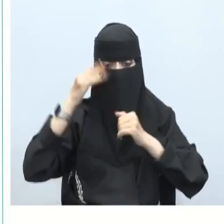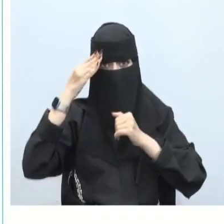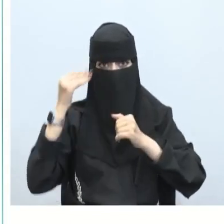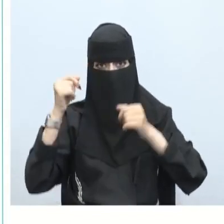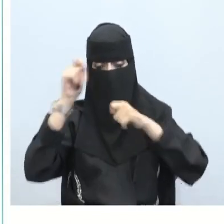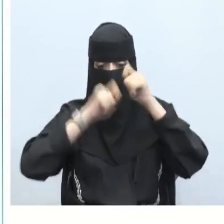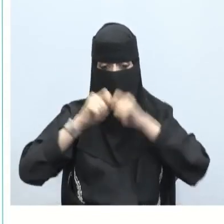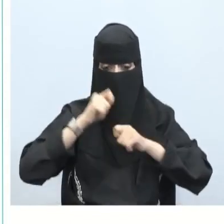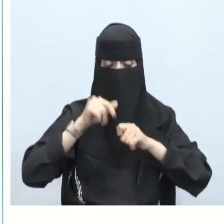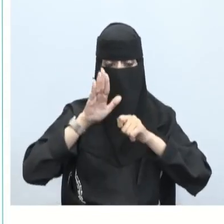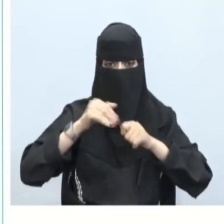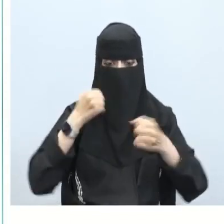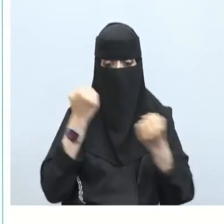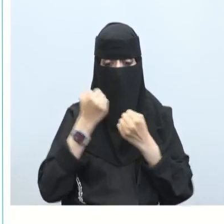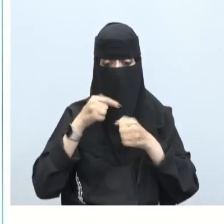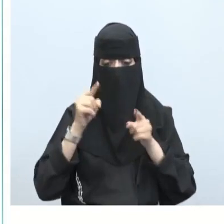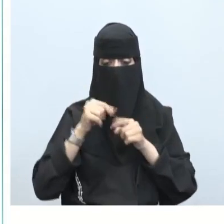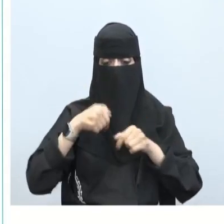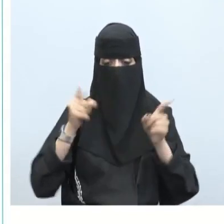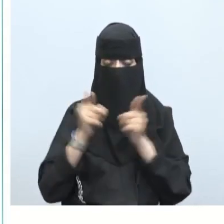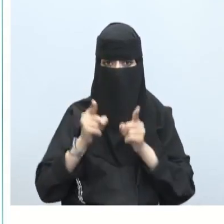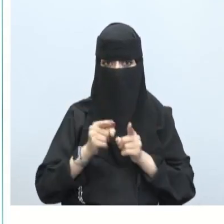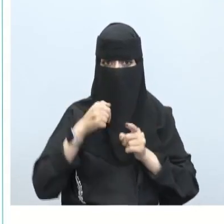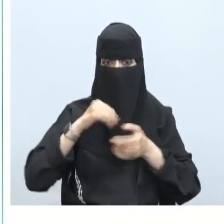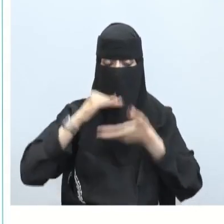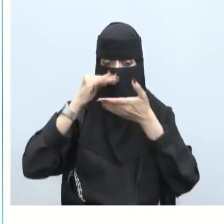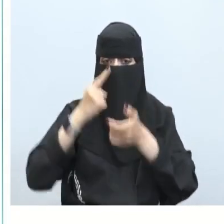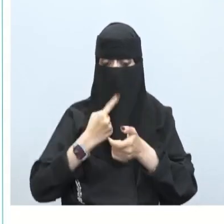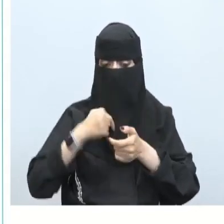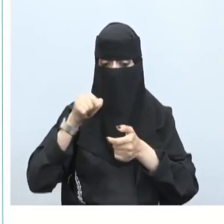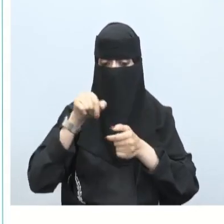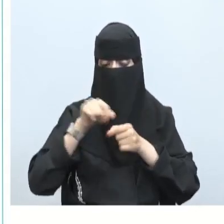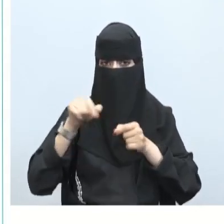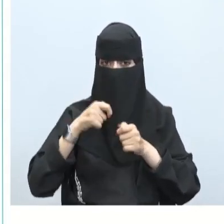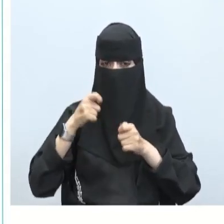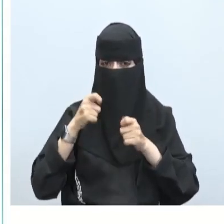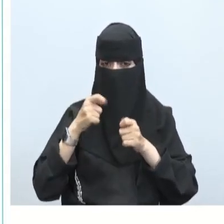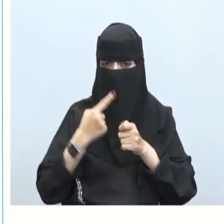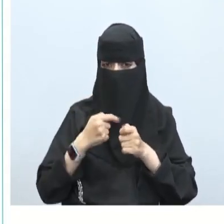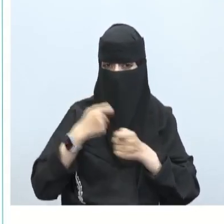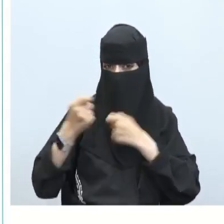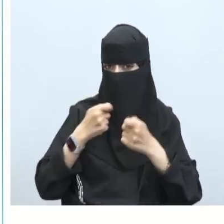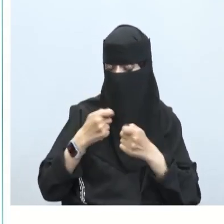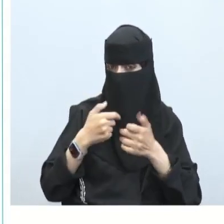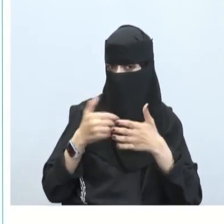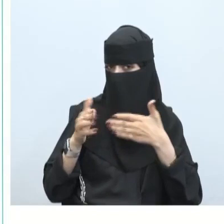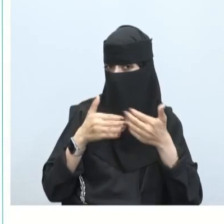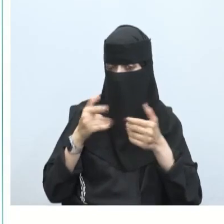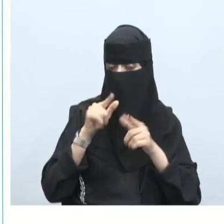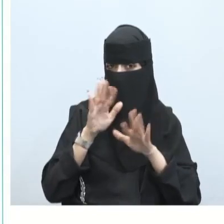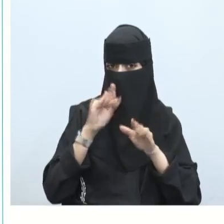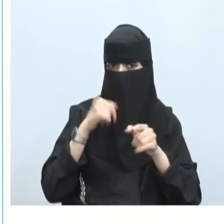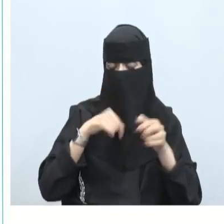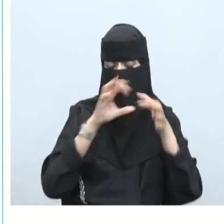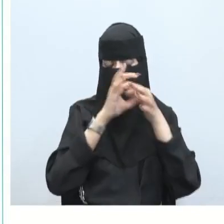تحديد بالتاكيد المنتجات المراد بيعها هو بالتاكيد ليس من له علاقه في سلاس امداد